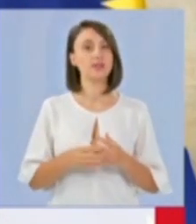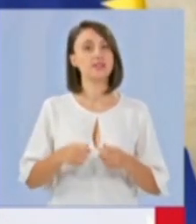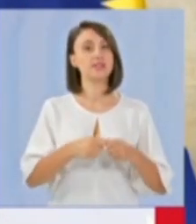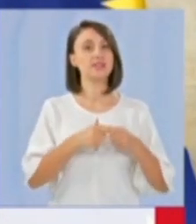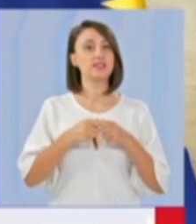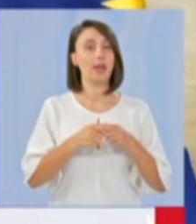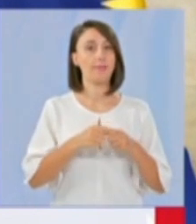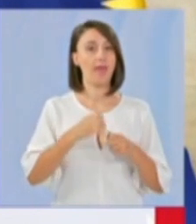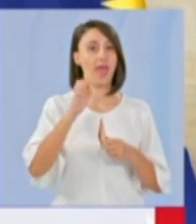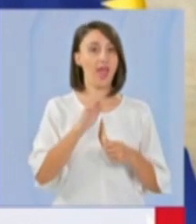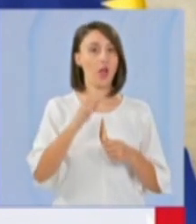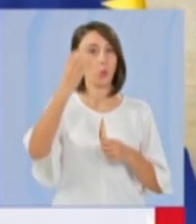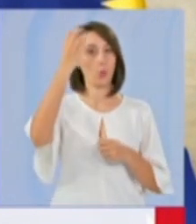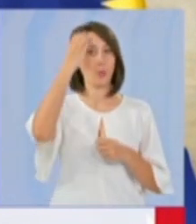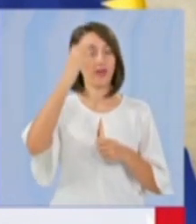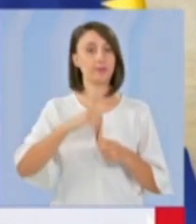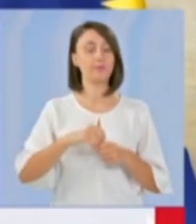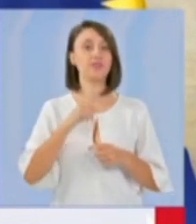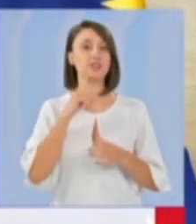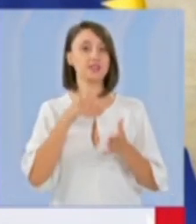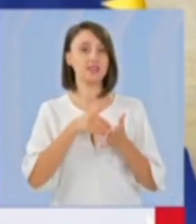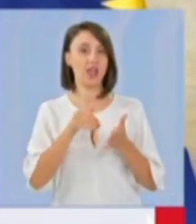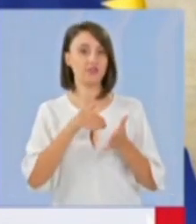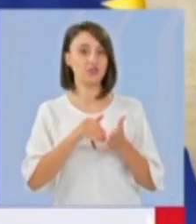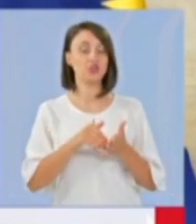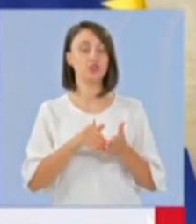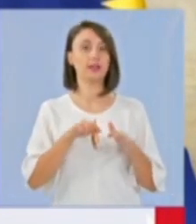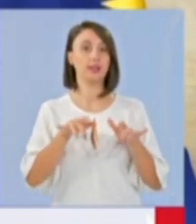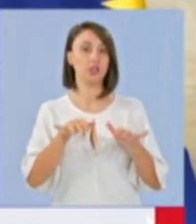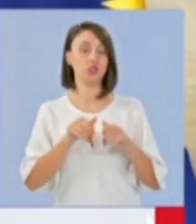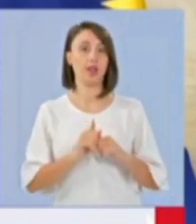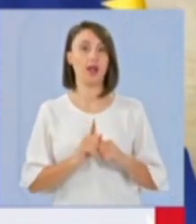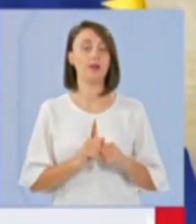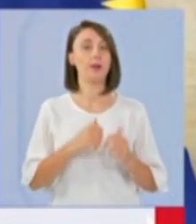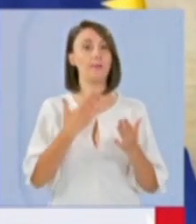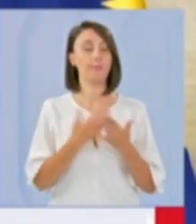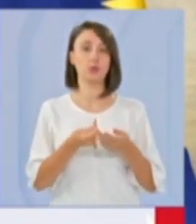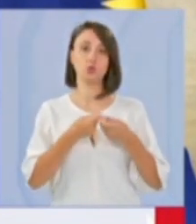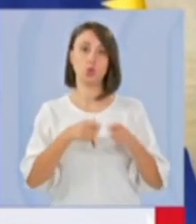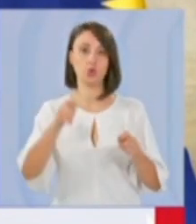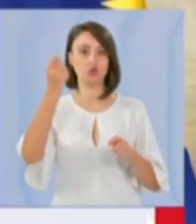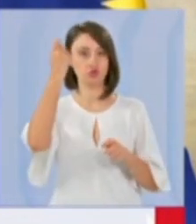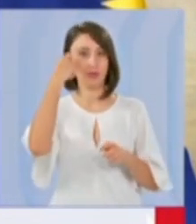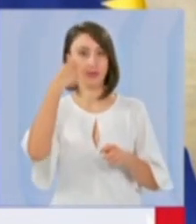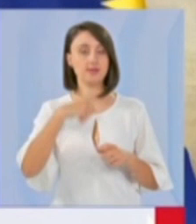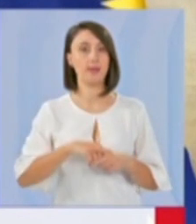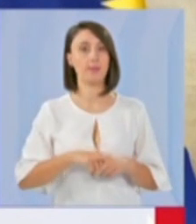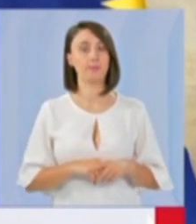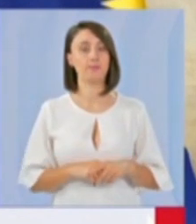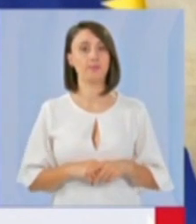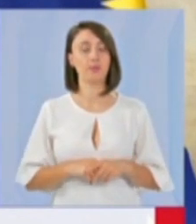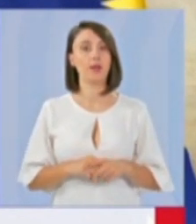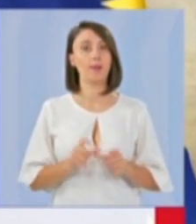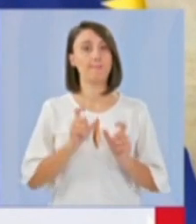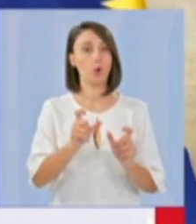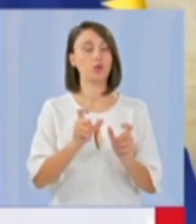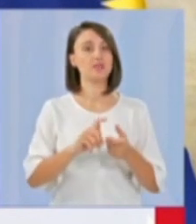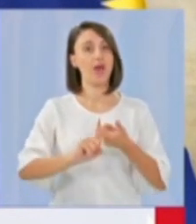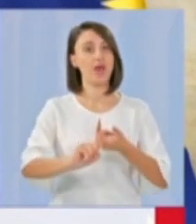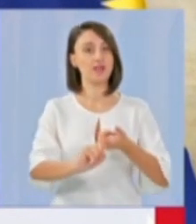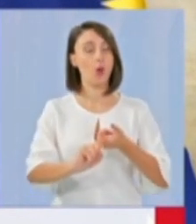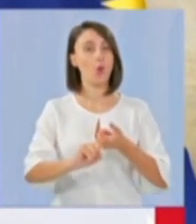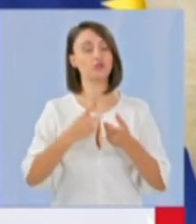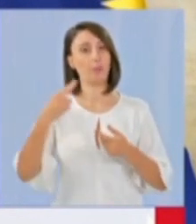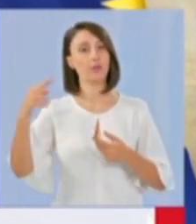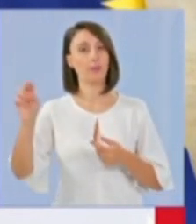sisteme de e-guvernare, servicii digitale pentru toți cetățenii, securitatea rețelelor